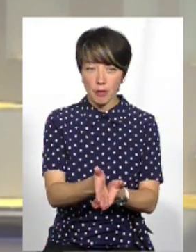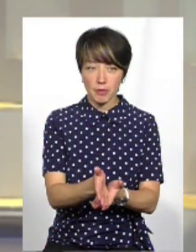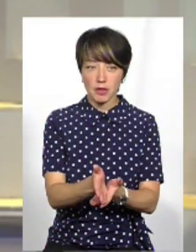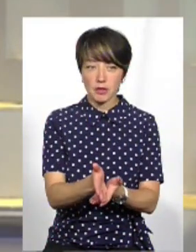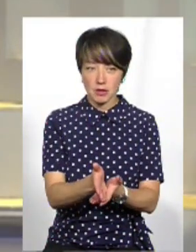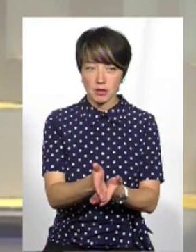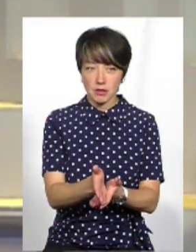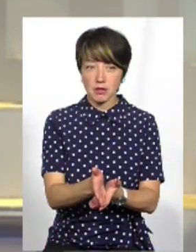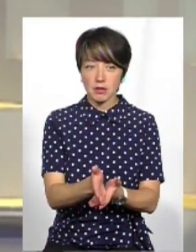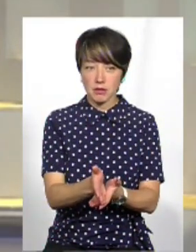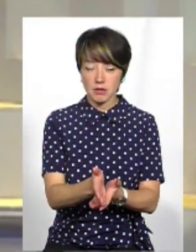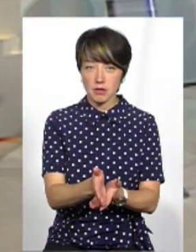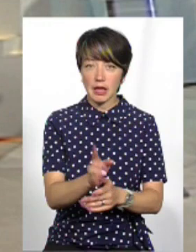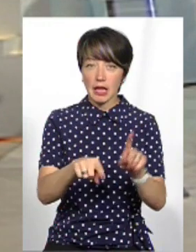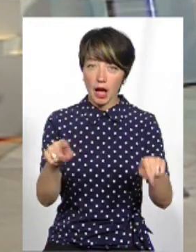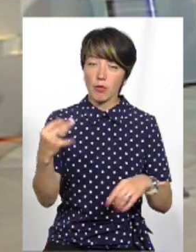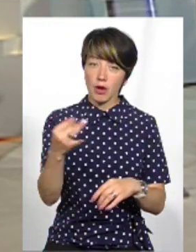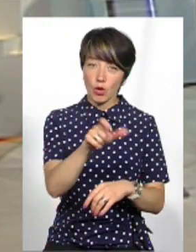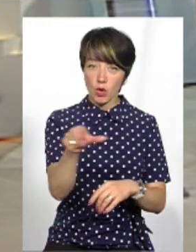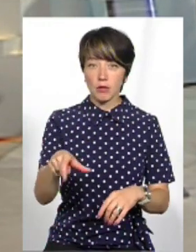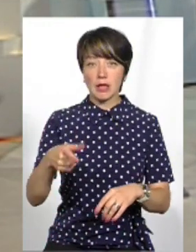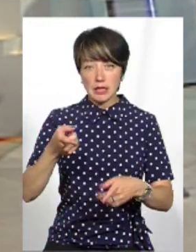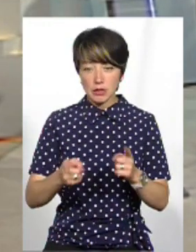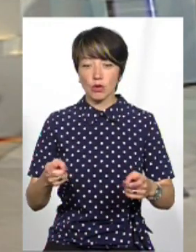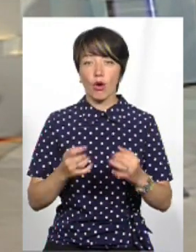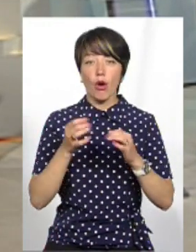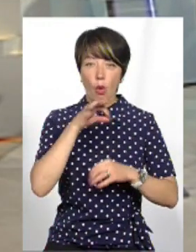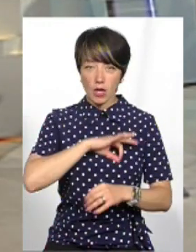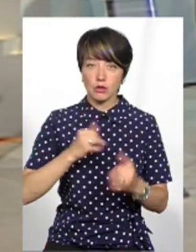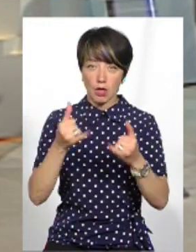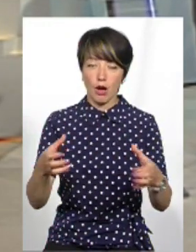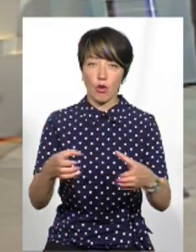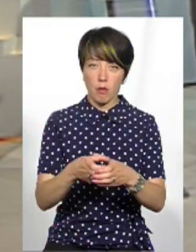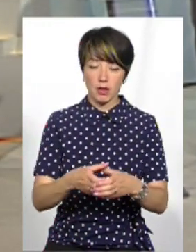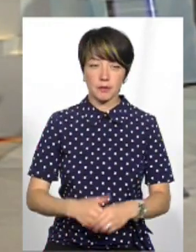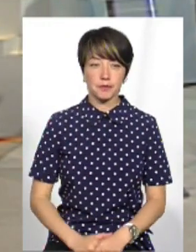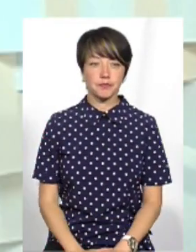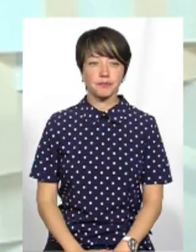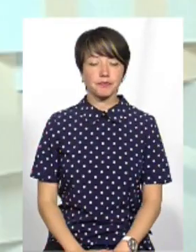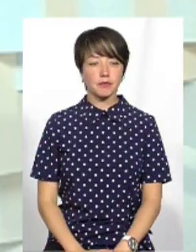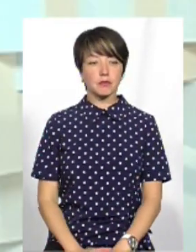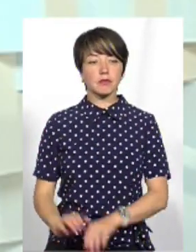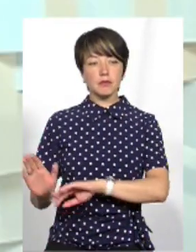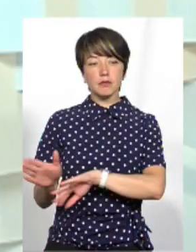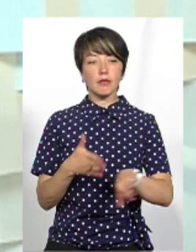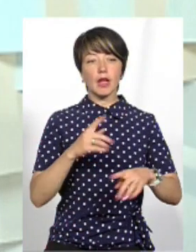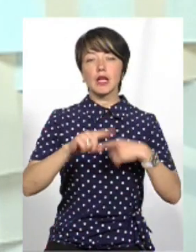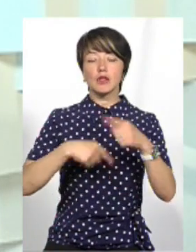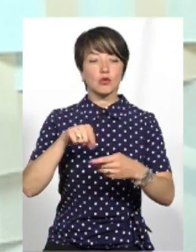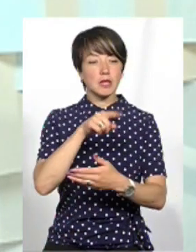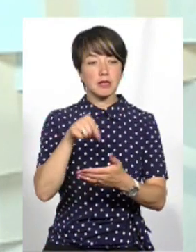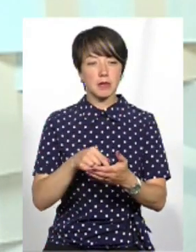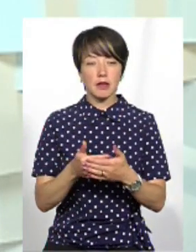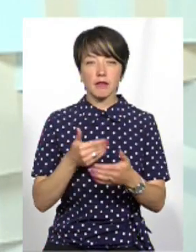напрямки, де цікаво деяким людям, а так, щоб дійсно було цікаво громаді безпосередньо. Дякую. І наступне запитання